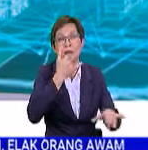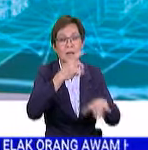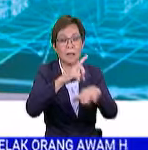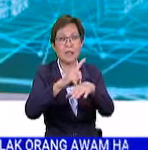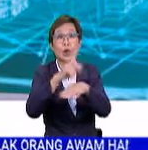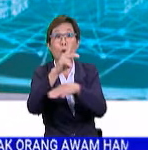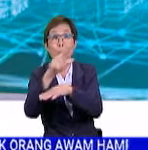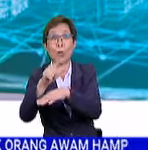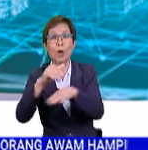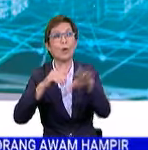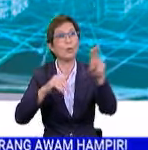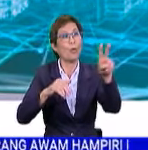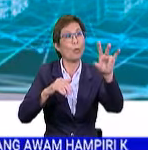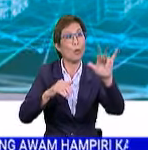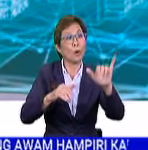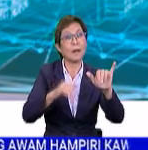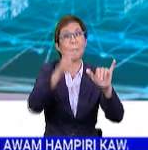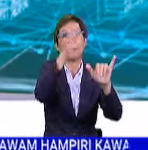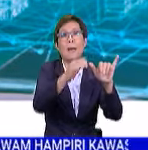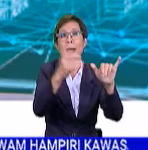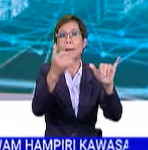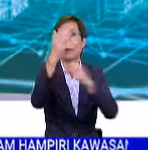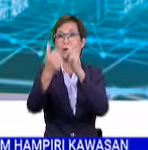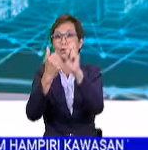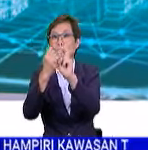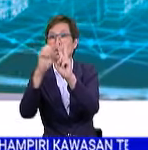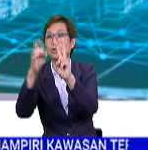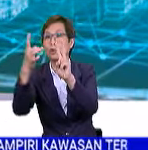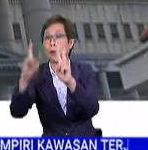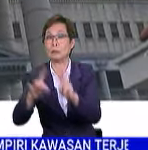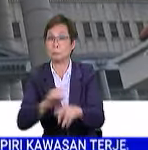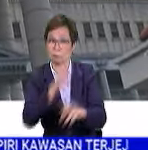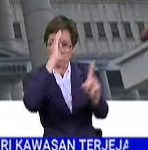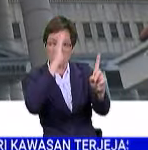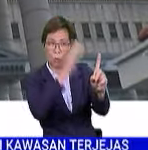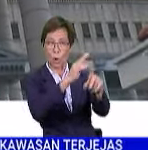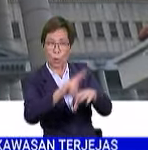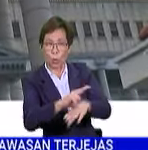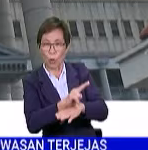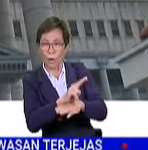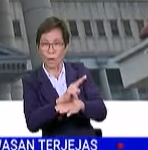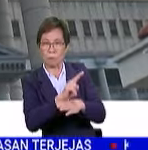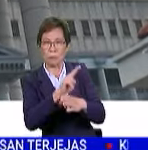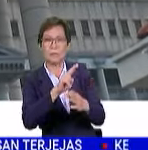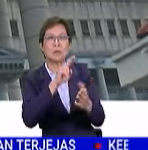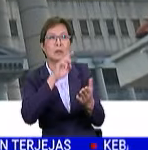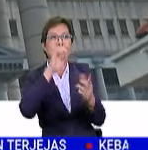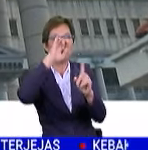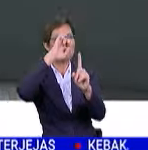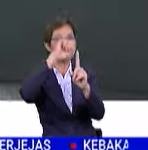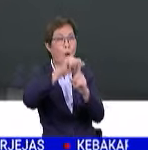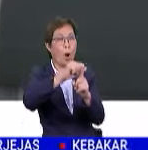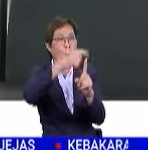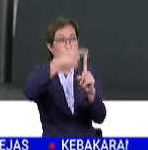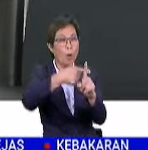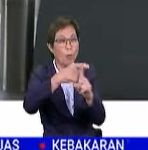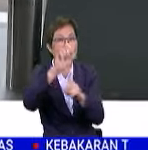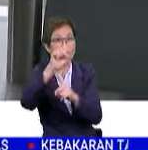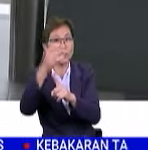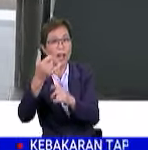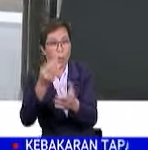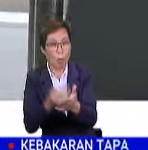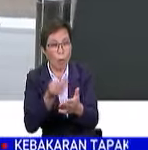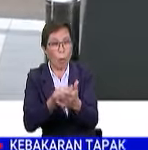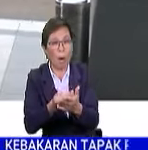26 April 2018. Dia didakwa menggunakan sebagai tulen dokumen pulangan tahunan syarikat